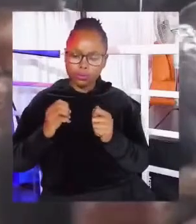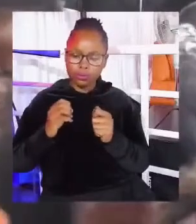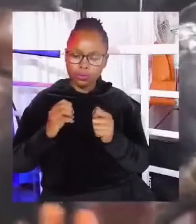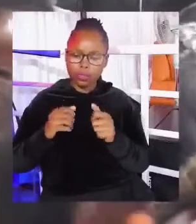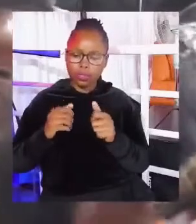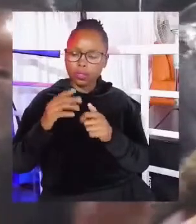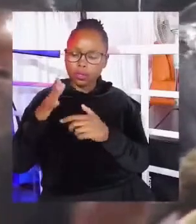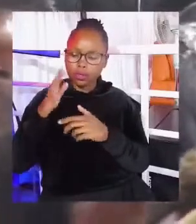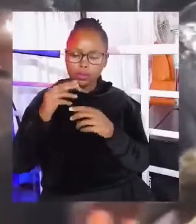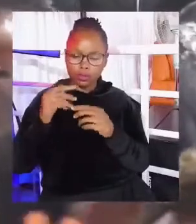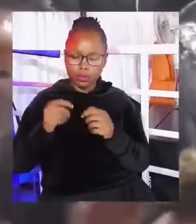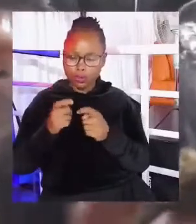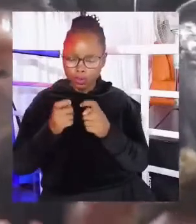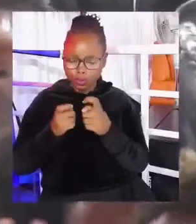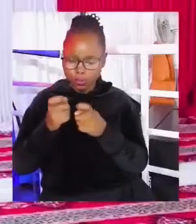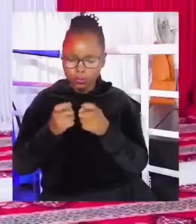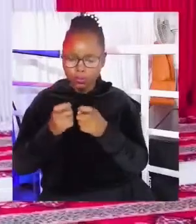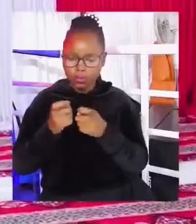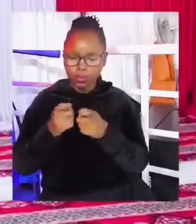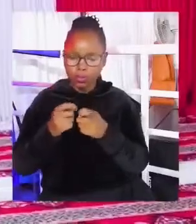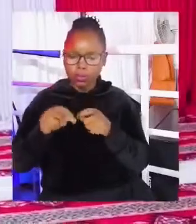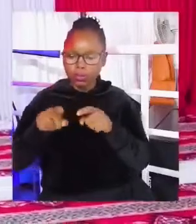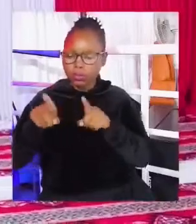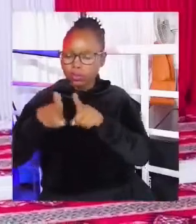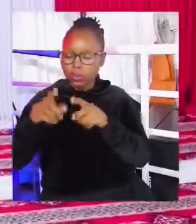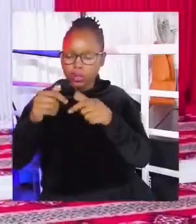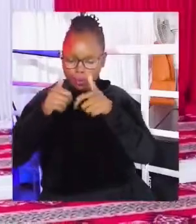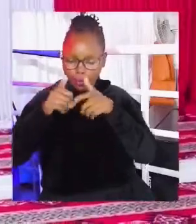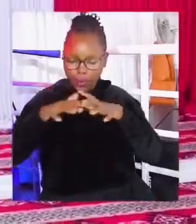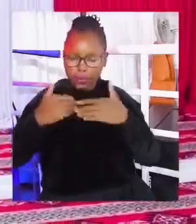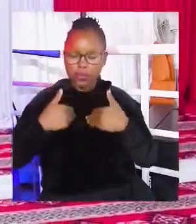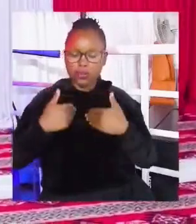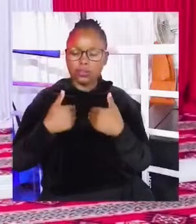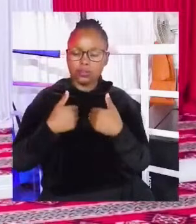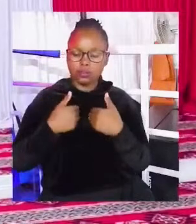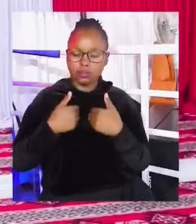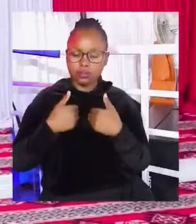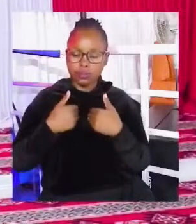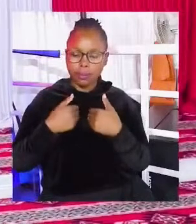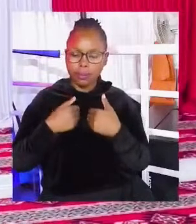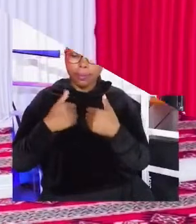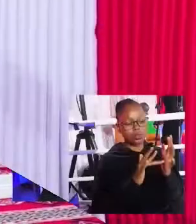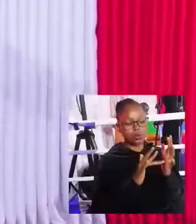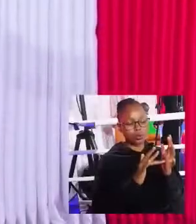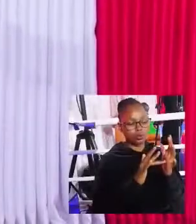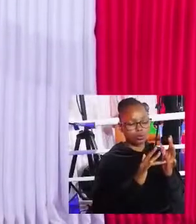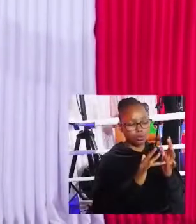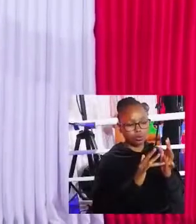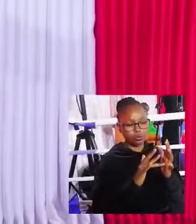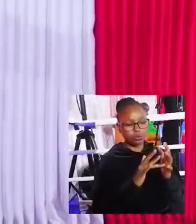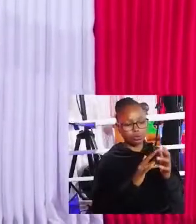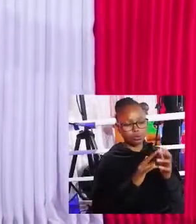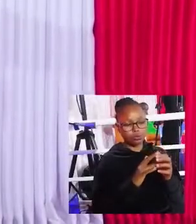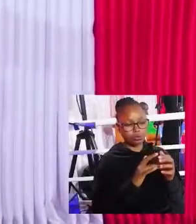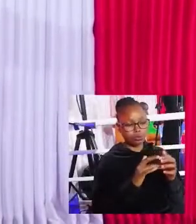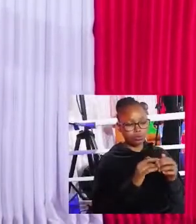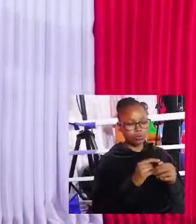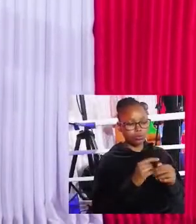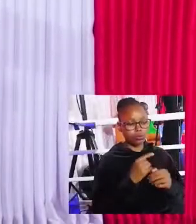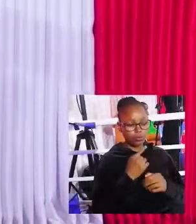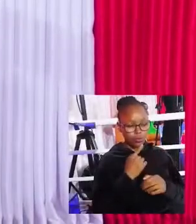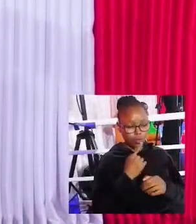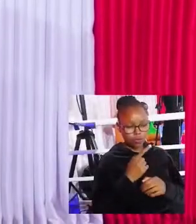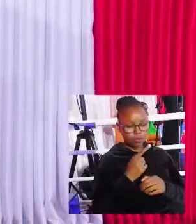thamakaga Amen Uyo konfamaga irathimo Amen Lekereria indo cia ndwaya Ngura kanua gaku irengaine